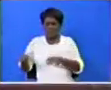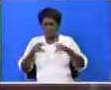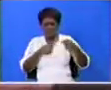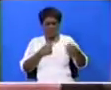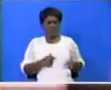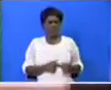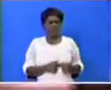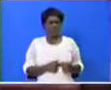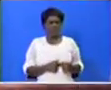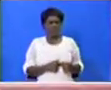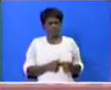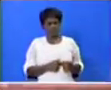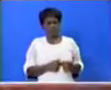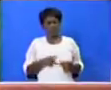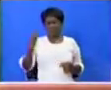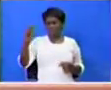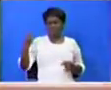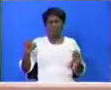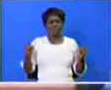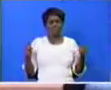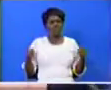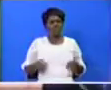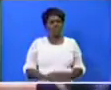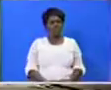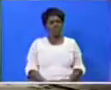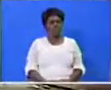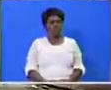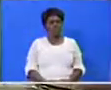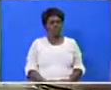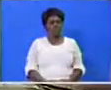Shadrack Miti, KTN News.